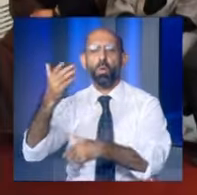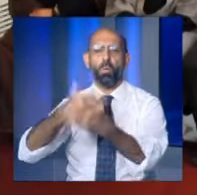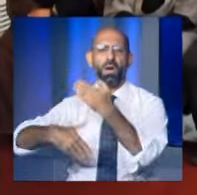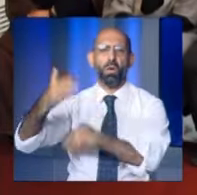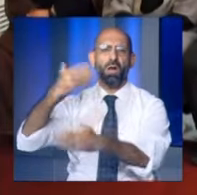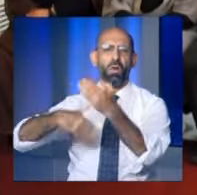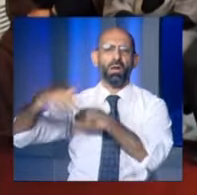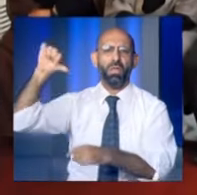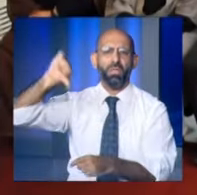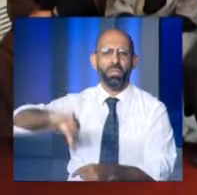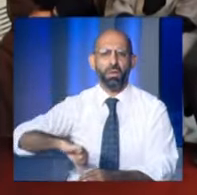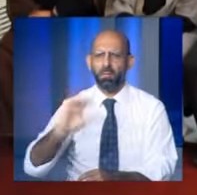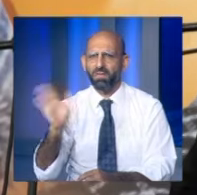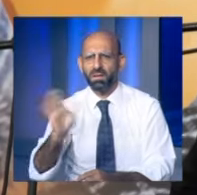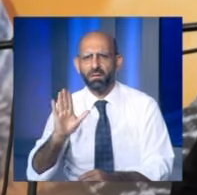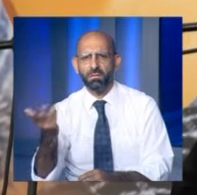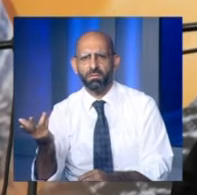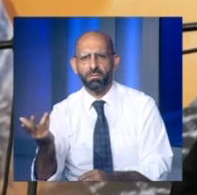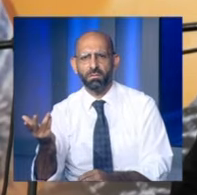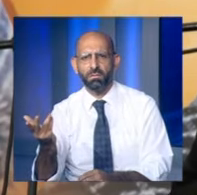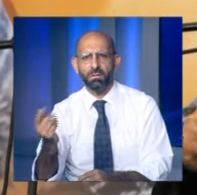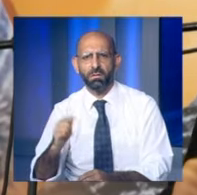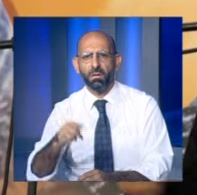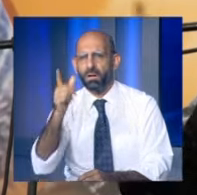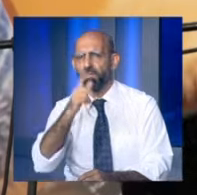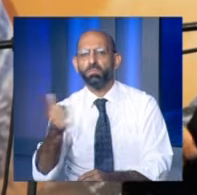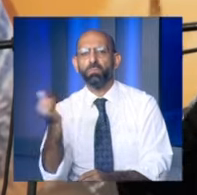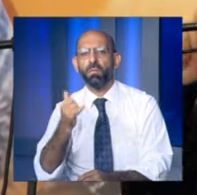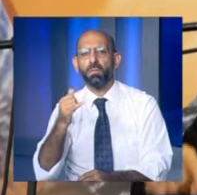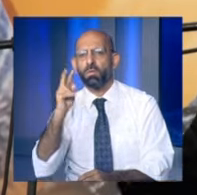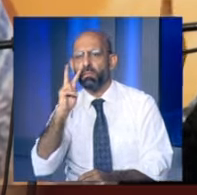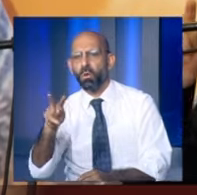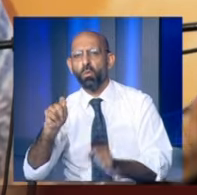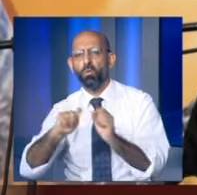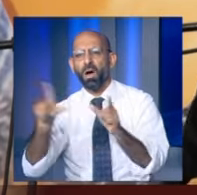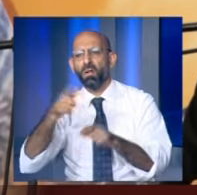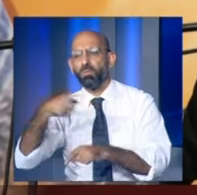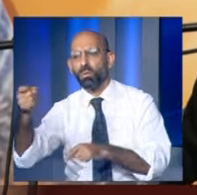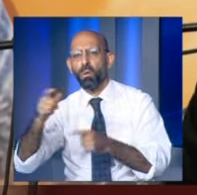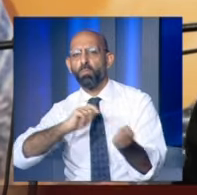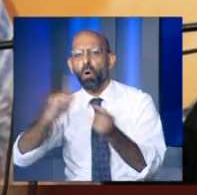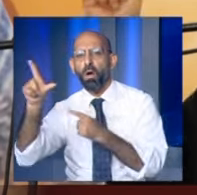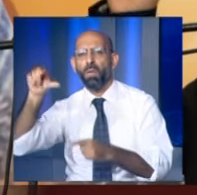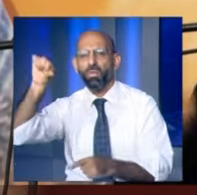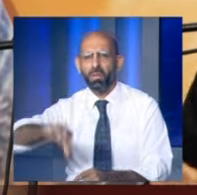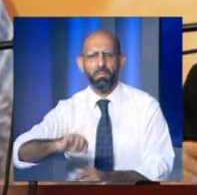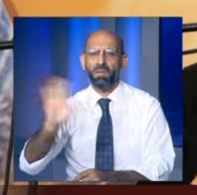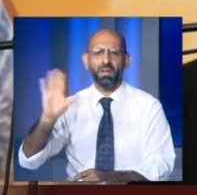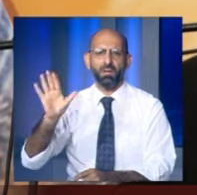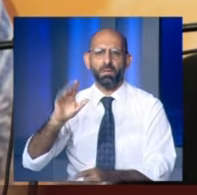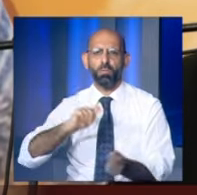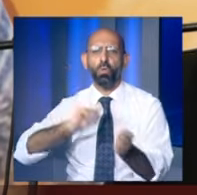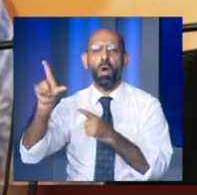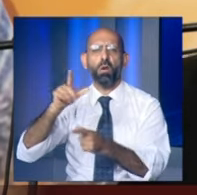تستطع الاغتيالات أن تعيد مشروع المقاومة إلى الوراء، بل مع كل